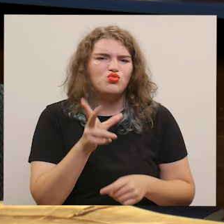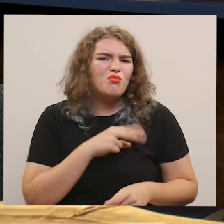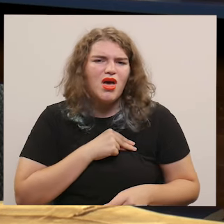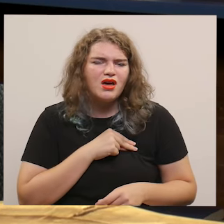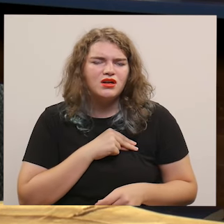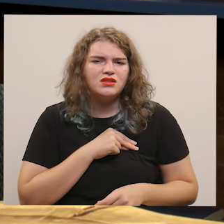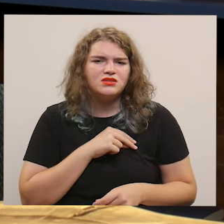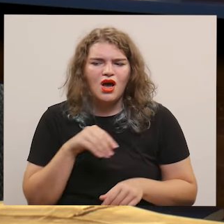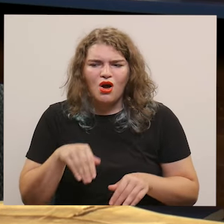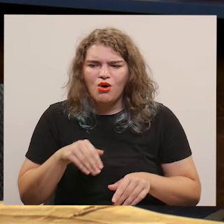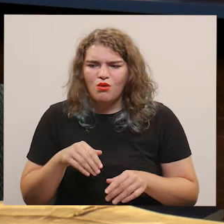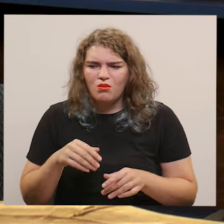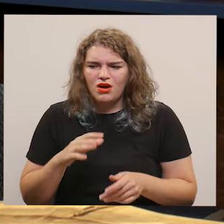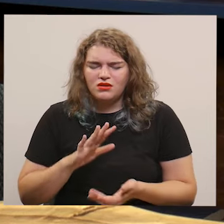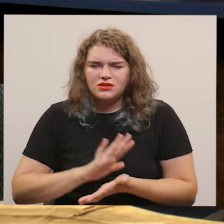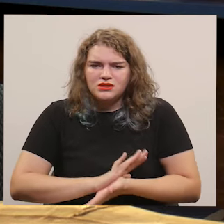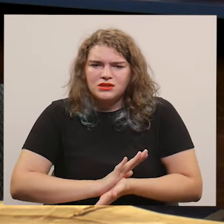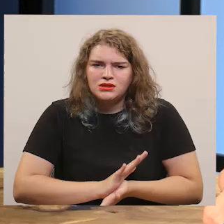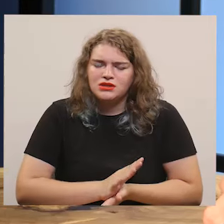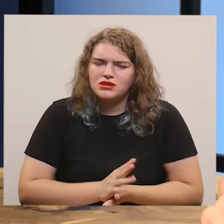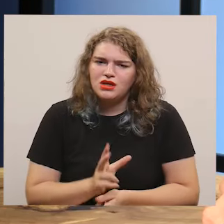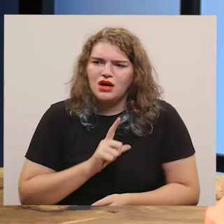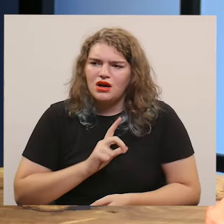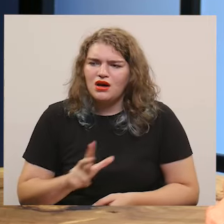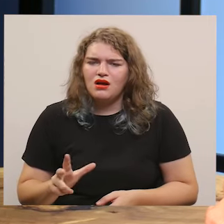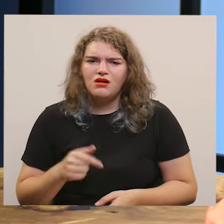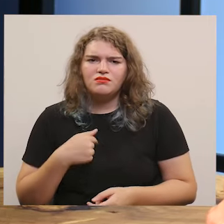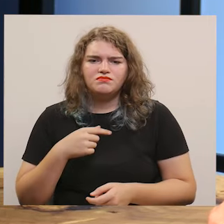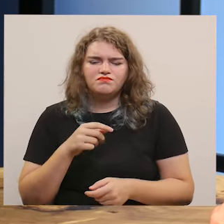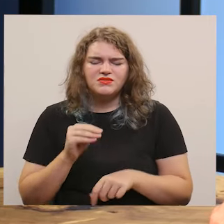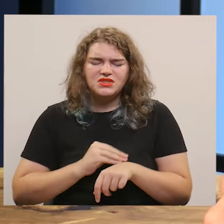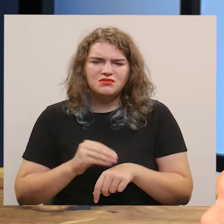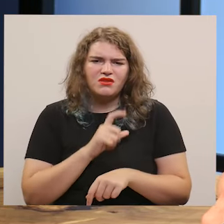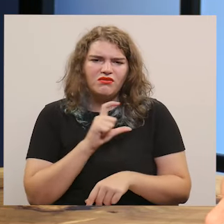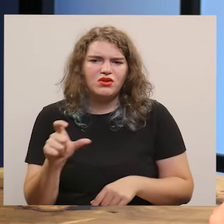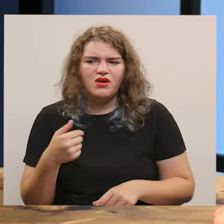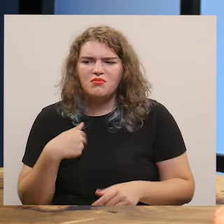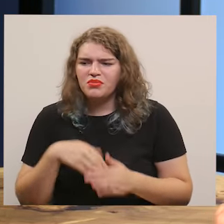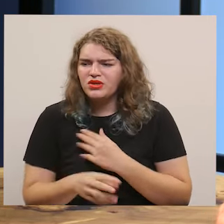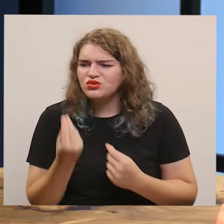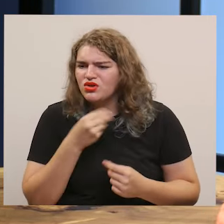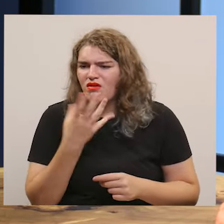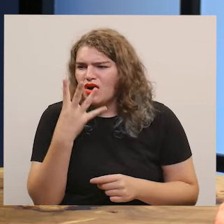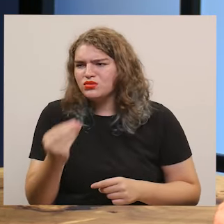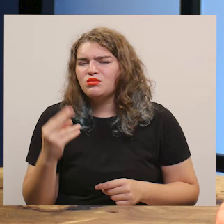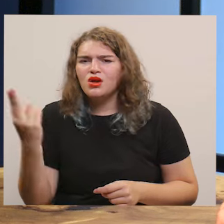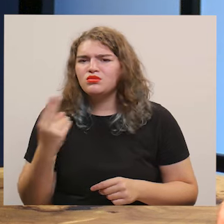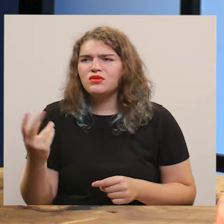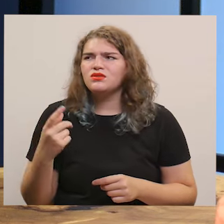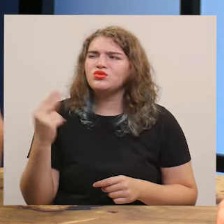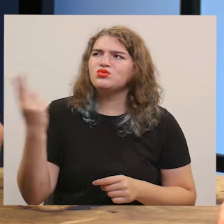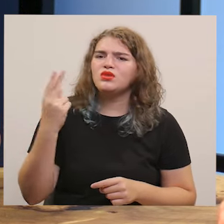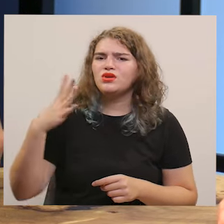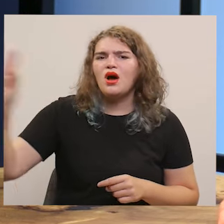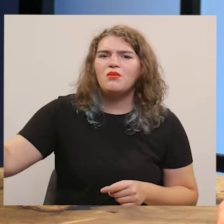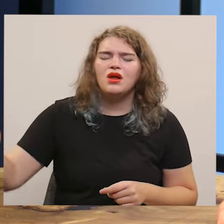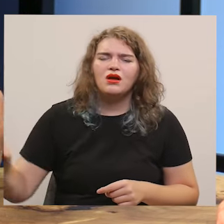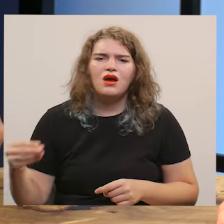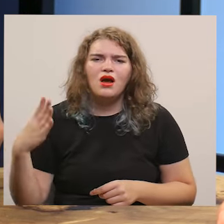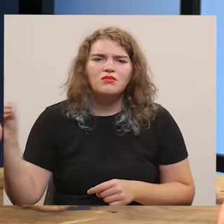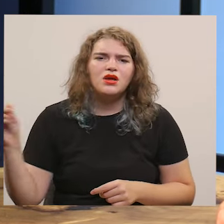meriți, iar acum te apăsa acest sentiment de vinovăție că cumva prin ceva l-ai întristat pe Dumnezeu, fără să